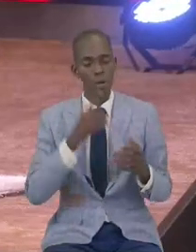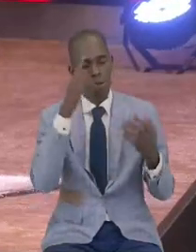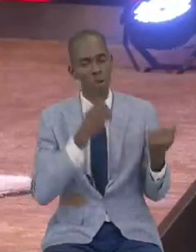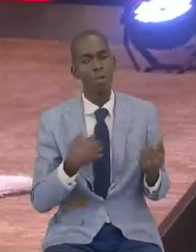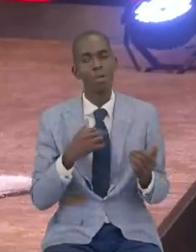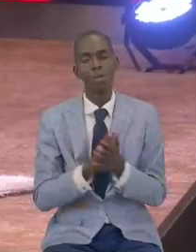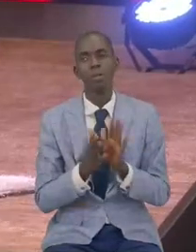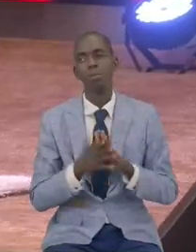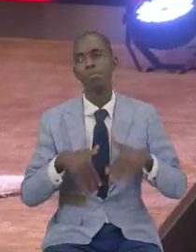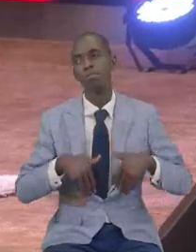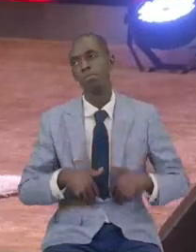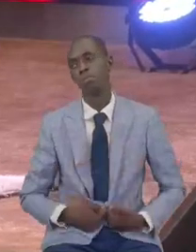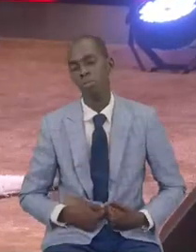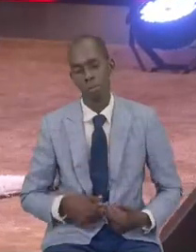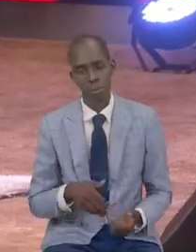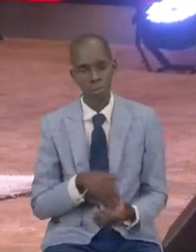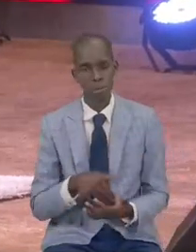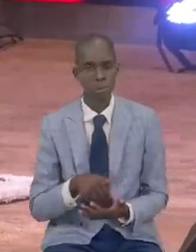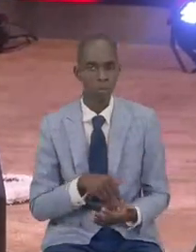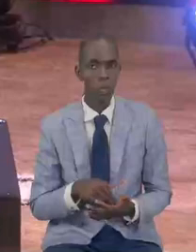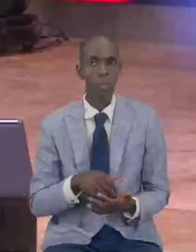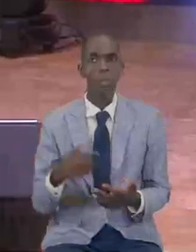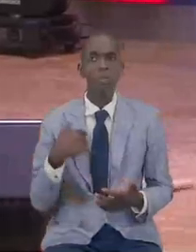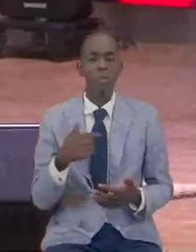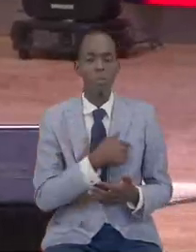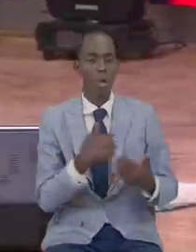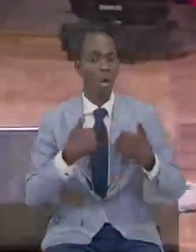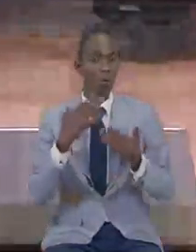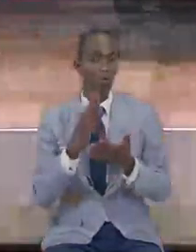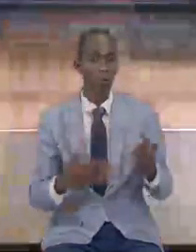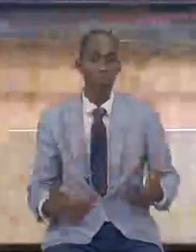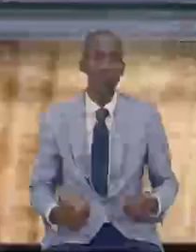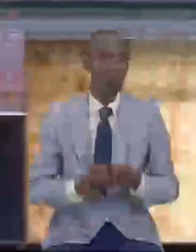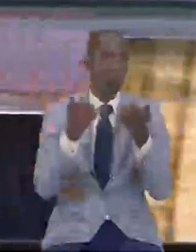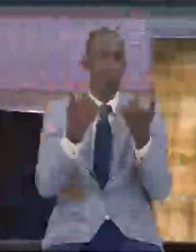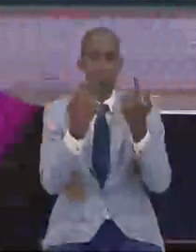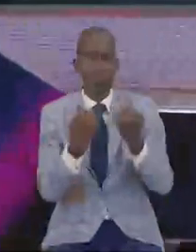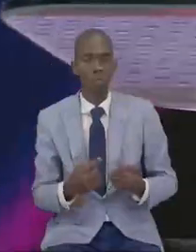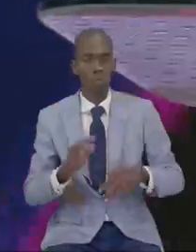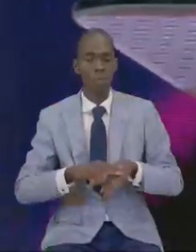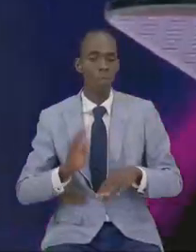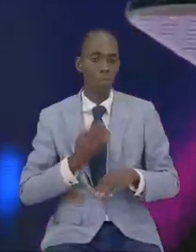peu contrairement à notre foi. Alors on est fatigué. On se lasse et